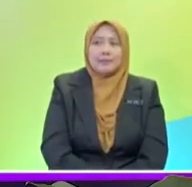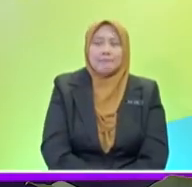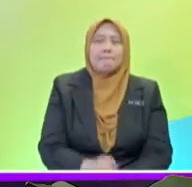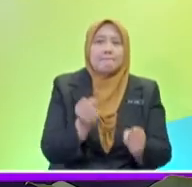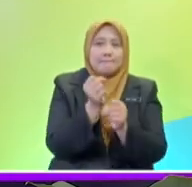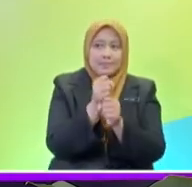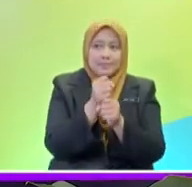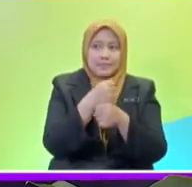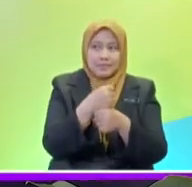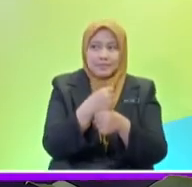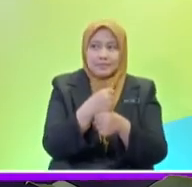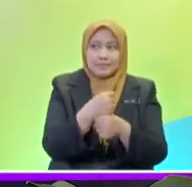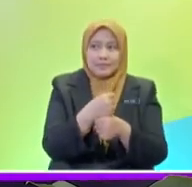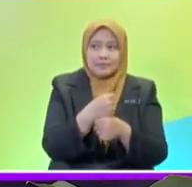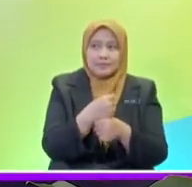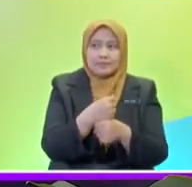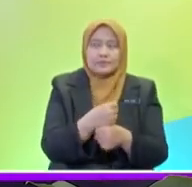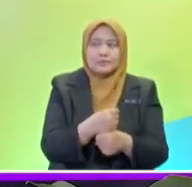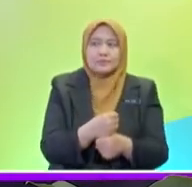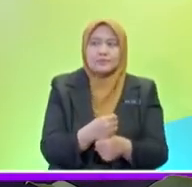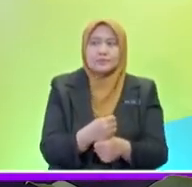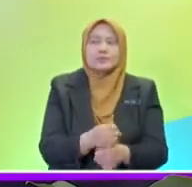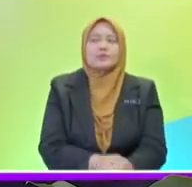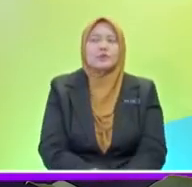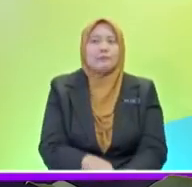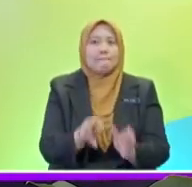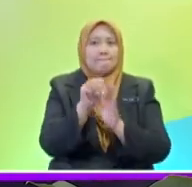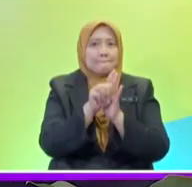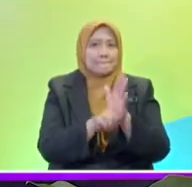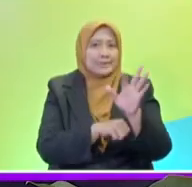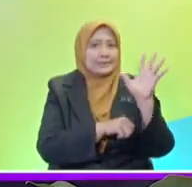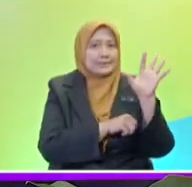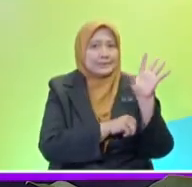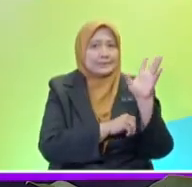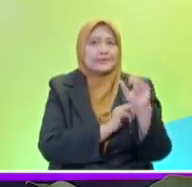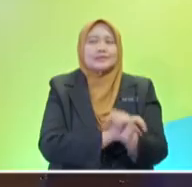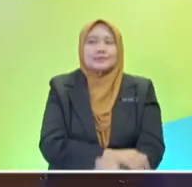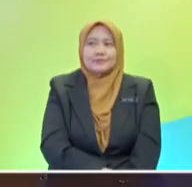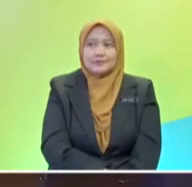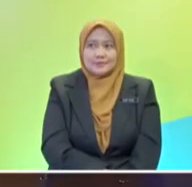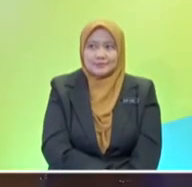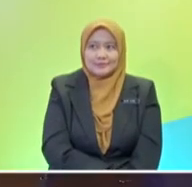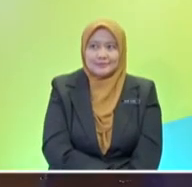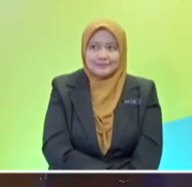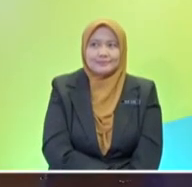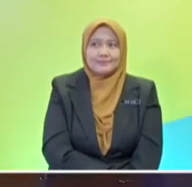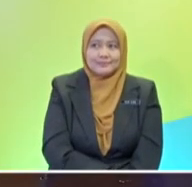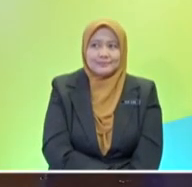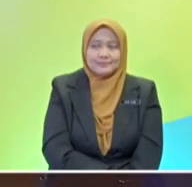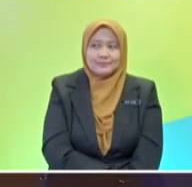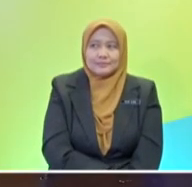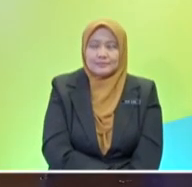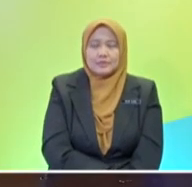kita. Apa nama bentuk tu? Menjari. Menjari. Jari-jari. Jari-jari kan?